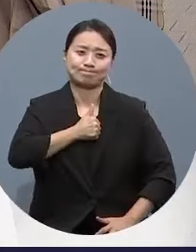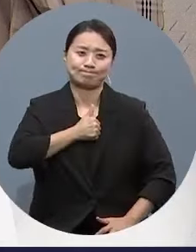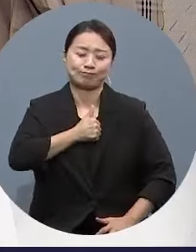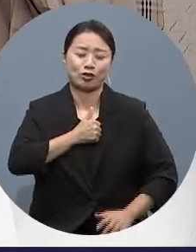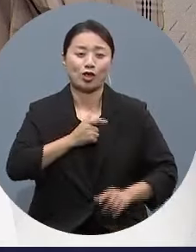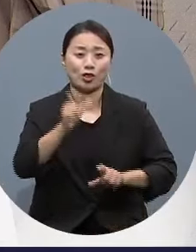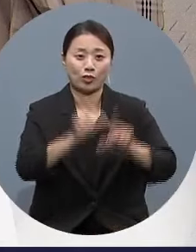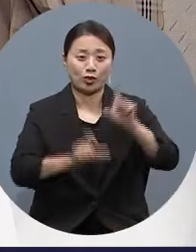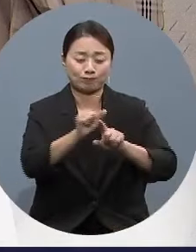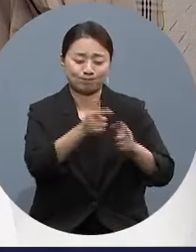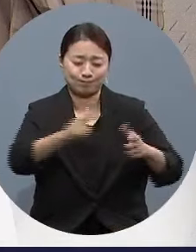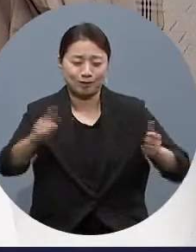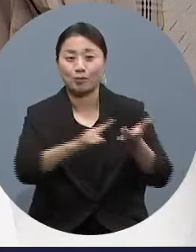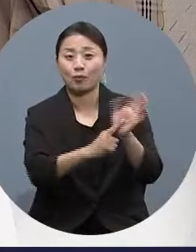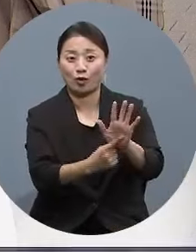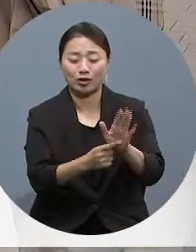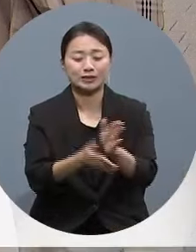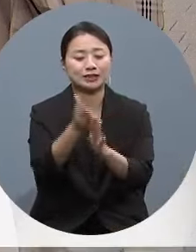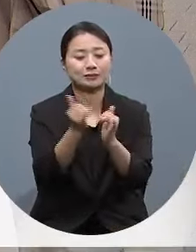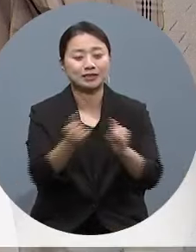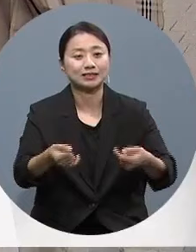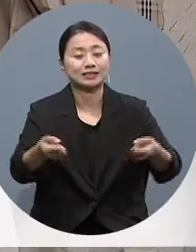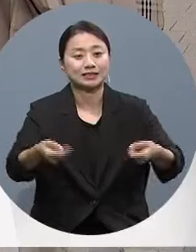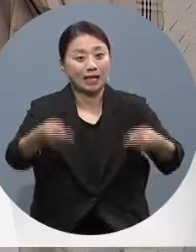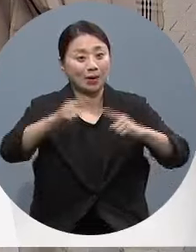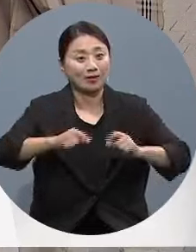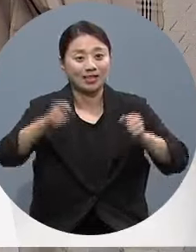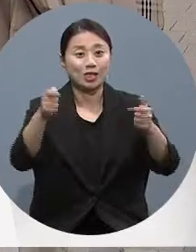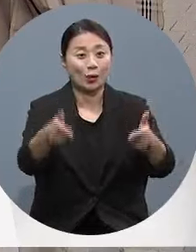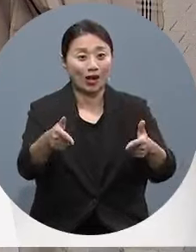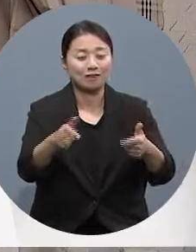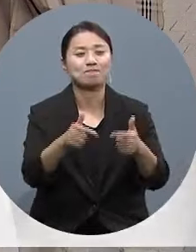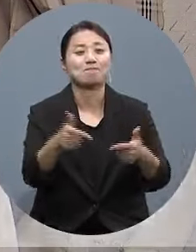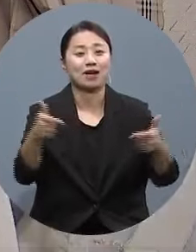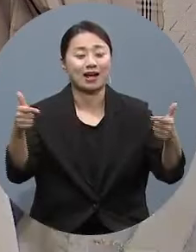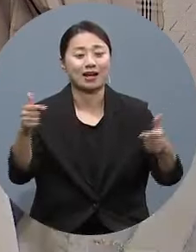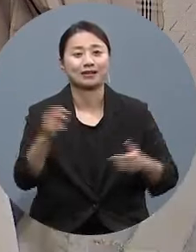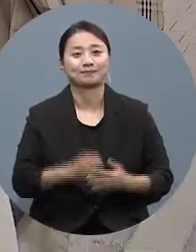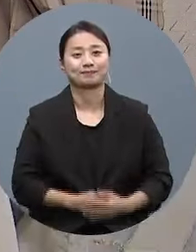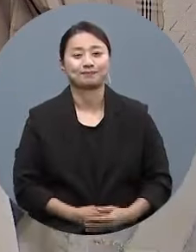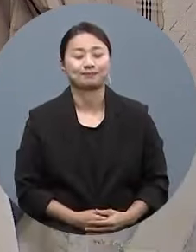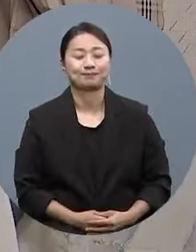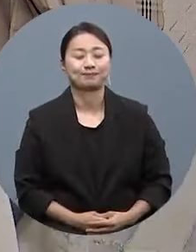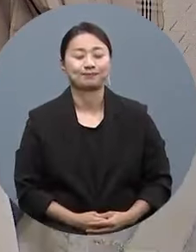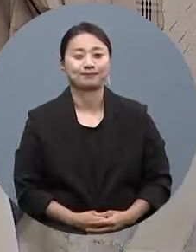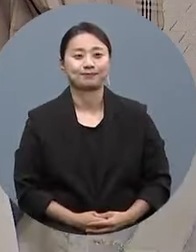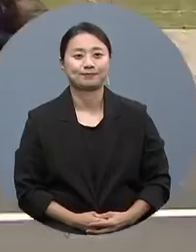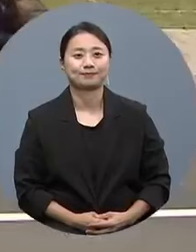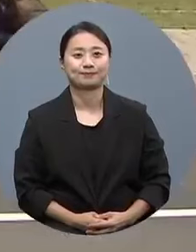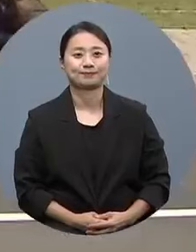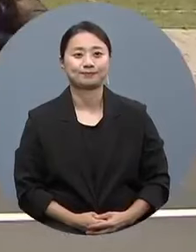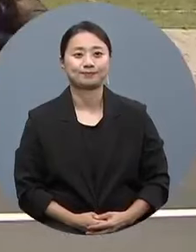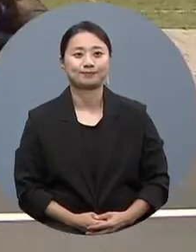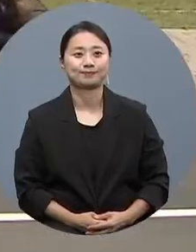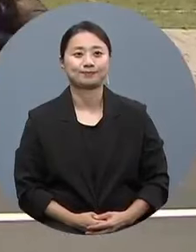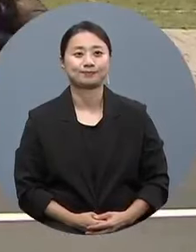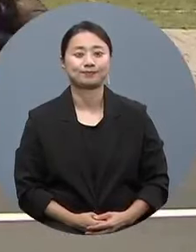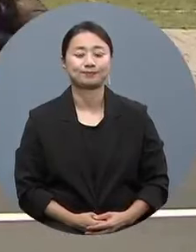더 풍성하게 담고 시민들의 참여 기회도 늘릴 계획입니다. 유희정 기자입니다.